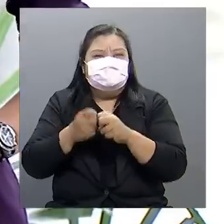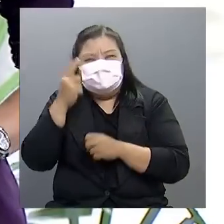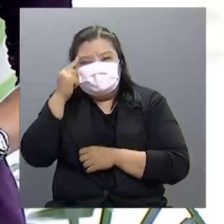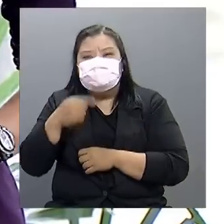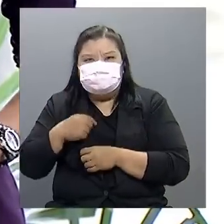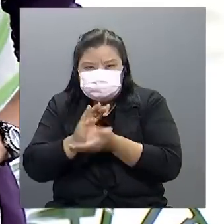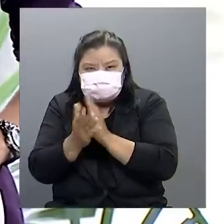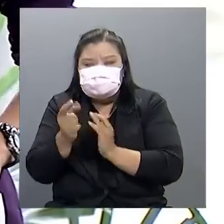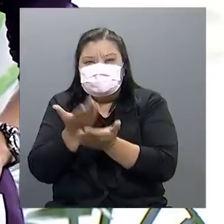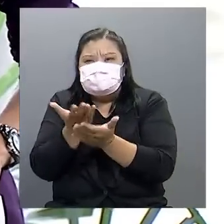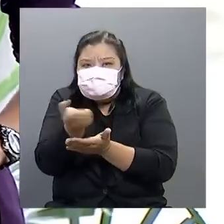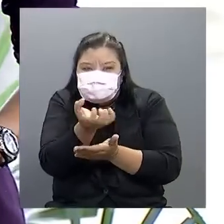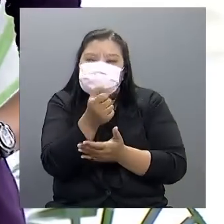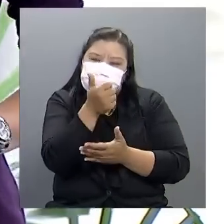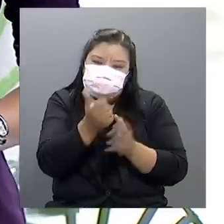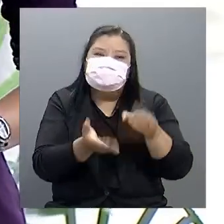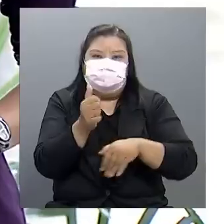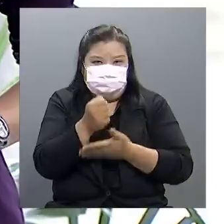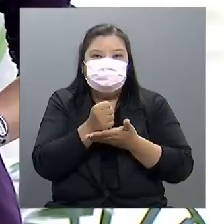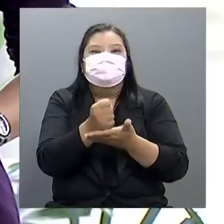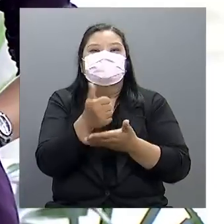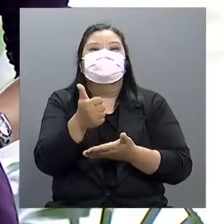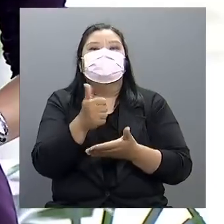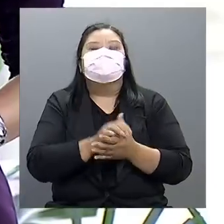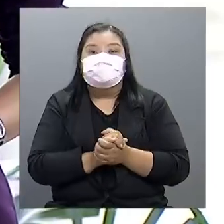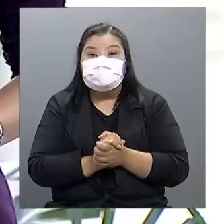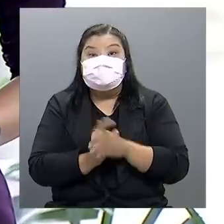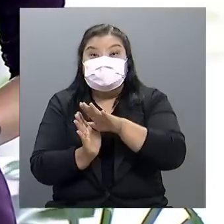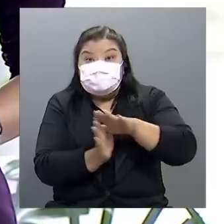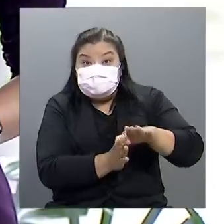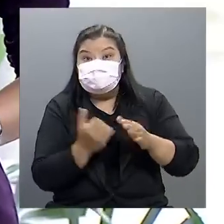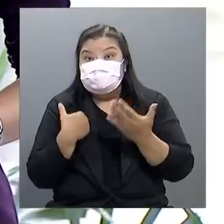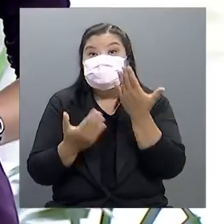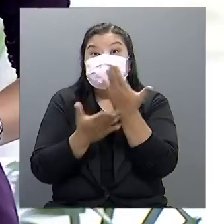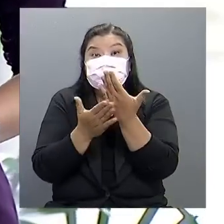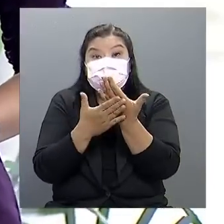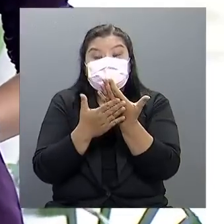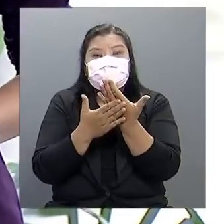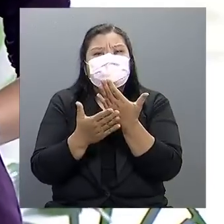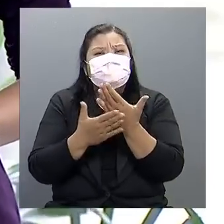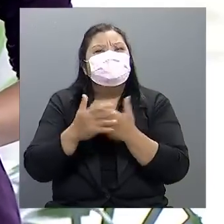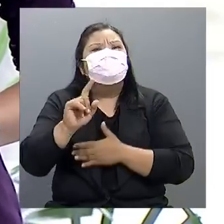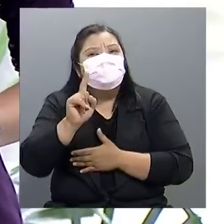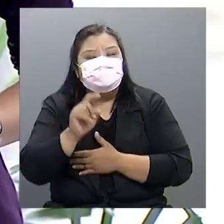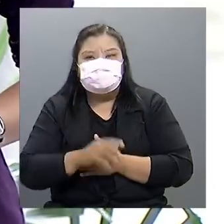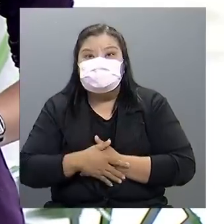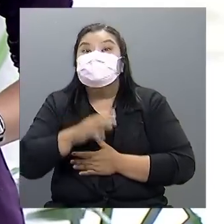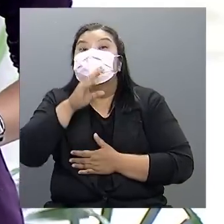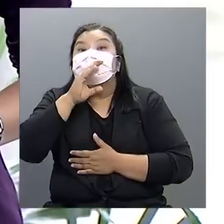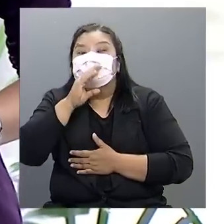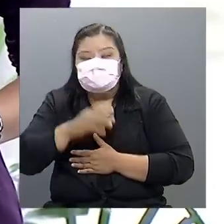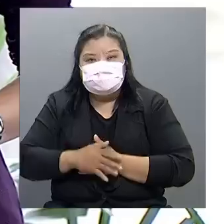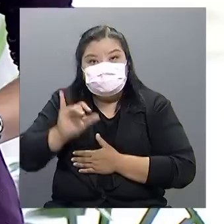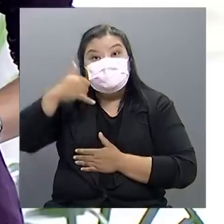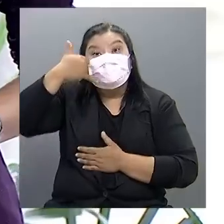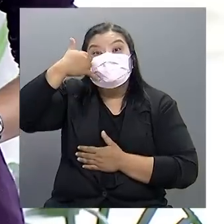ะน